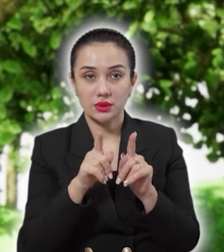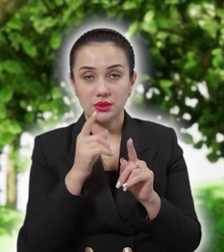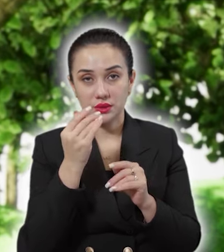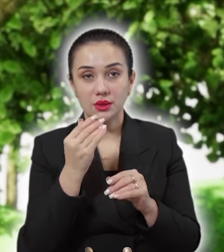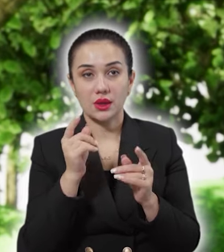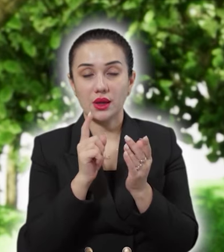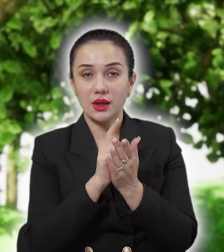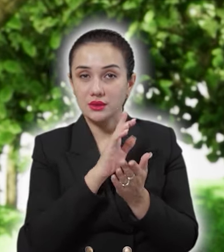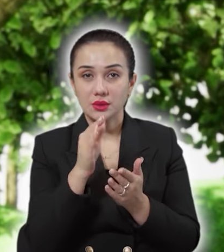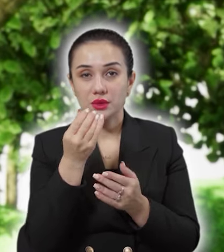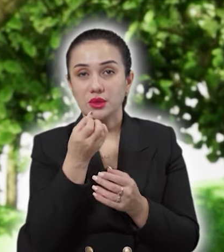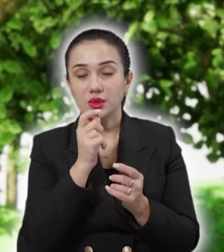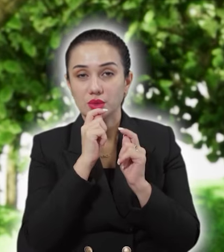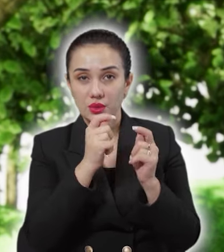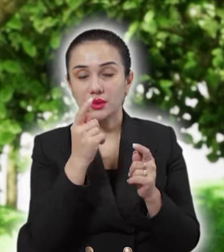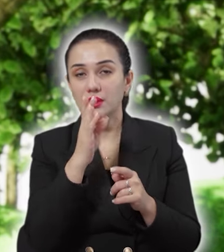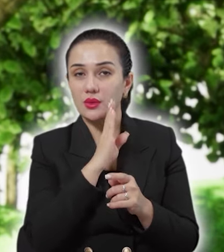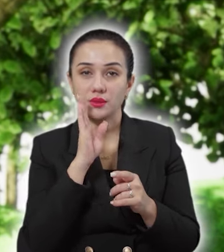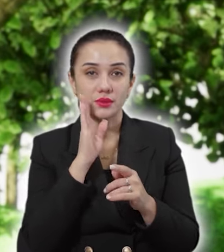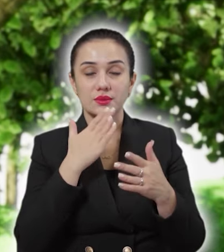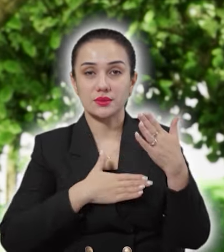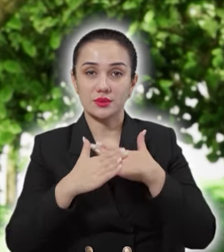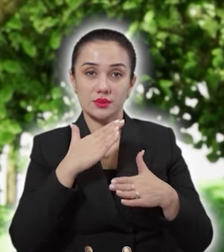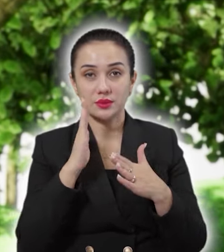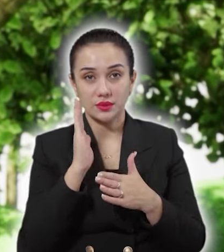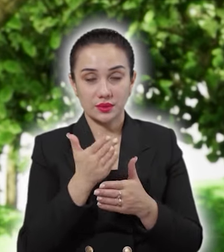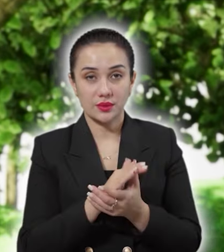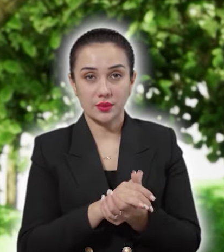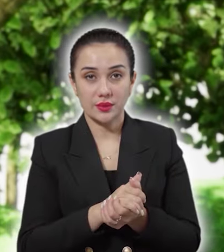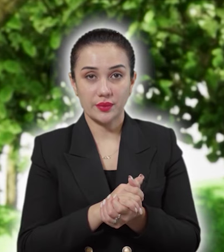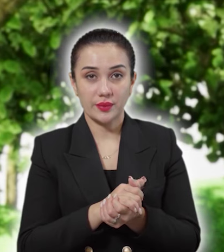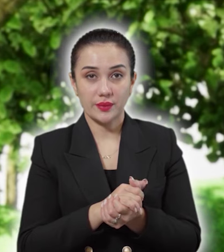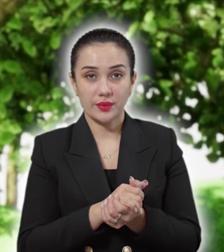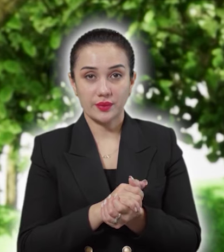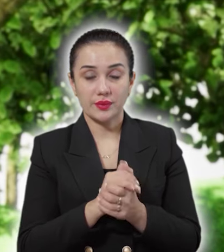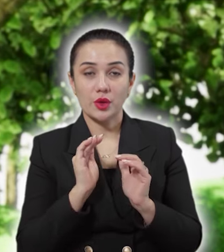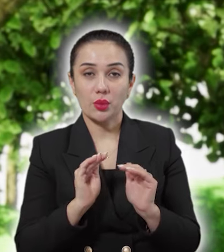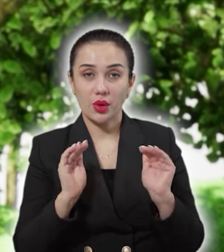boring. Sizlarning shu arzimas sovg'alaringiz uchun ham onalaringizni boshi ko'kka yetadi.